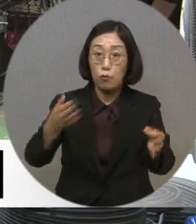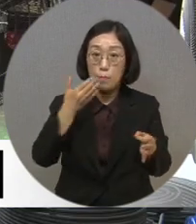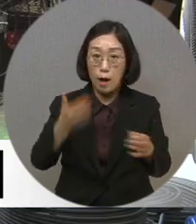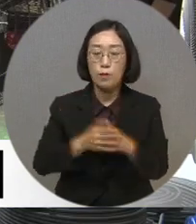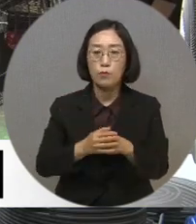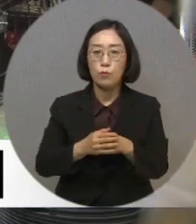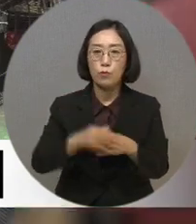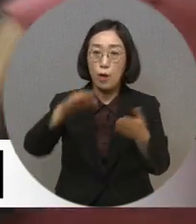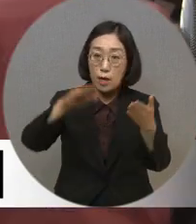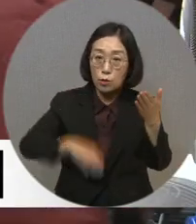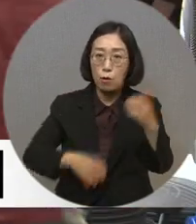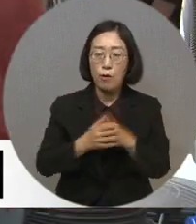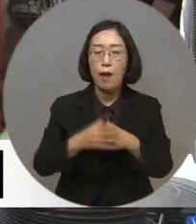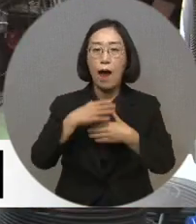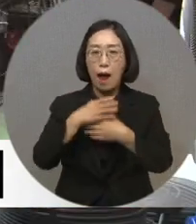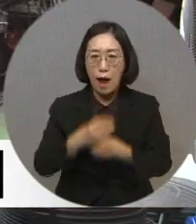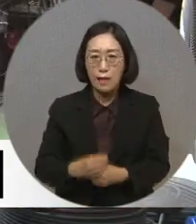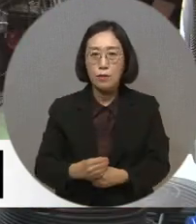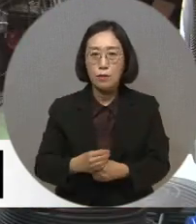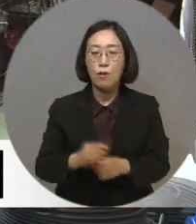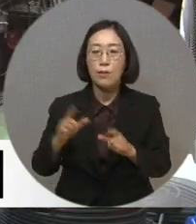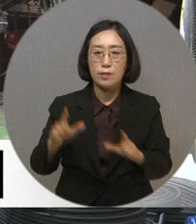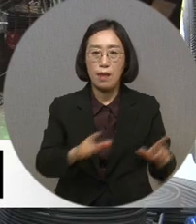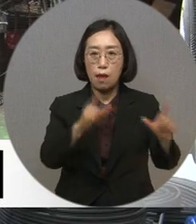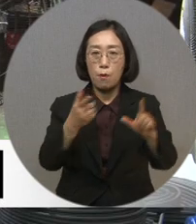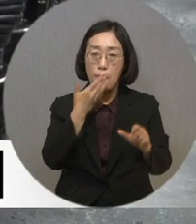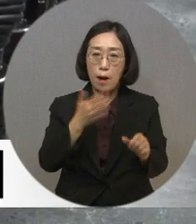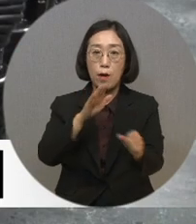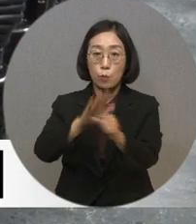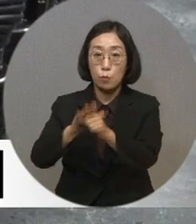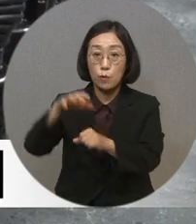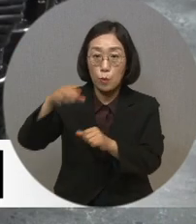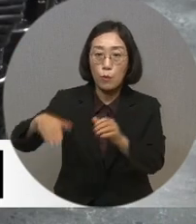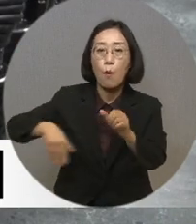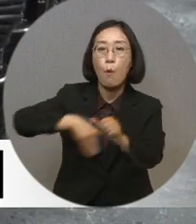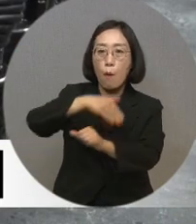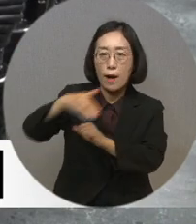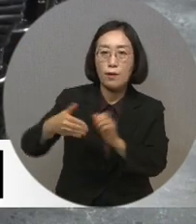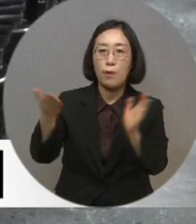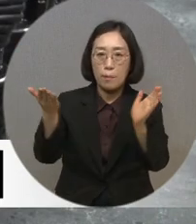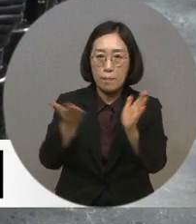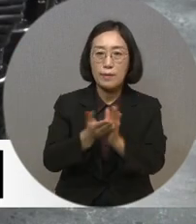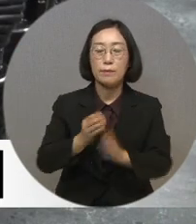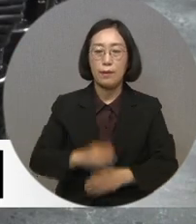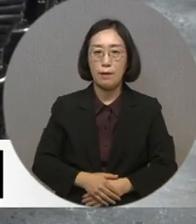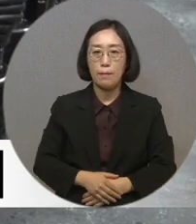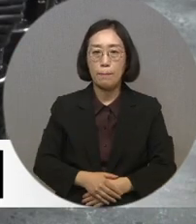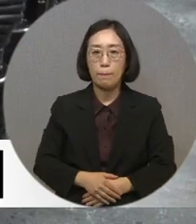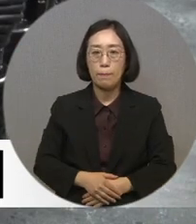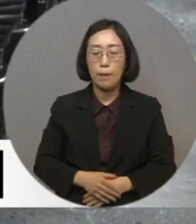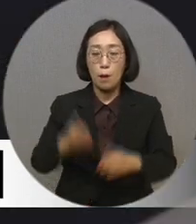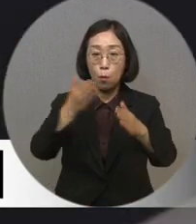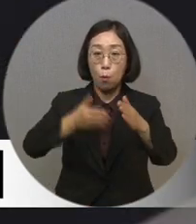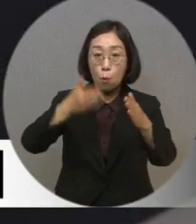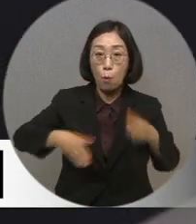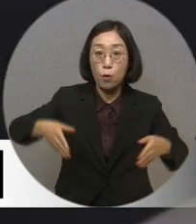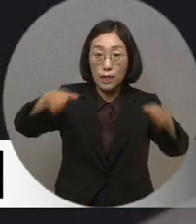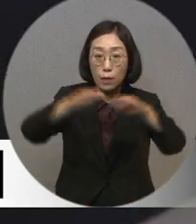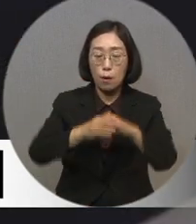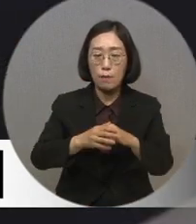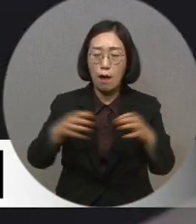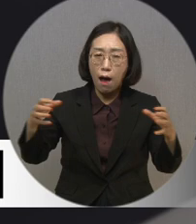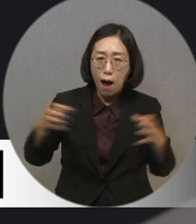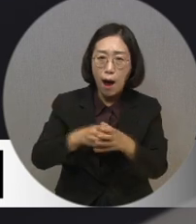근로자가 편리하고 안정적인 생활을 유지할 수 있는 요건을 갖춘 사업장입니다. 공공기관은 총